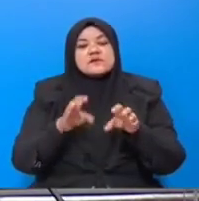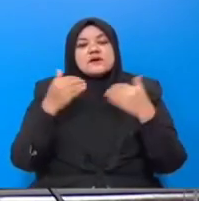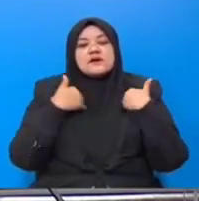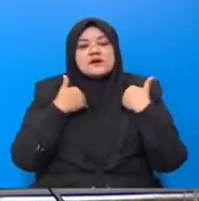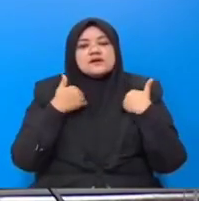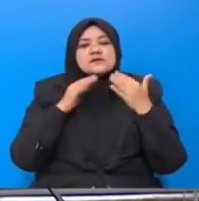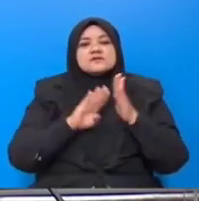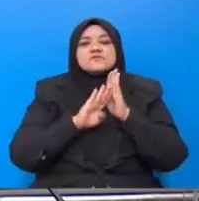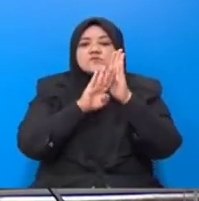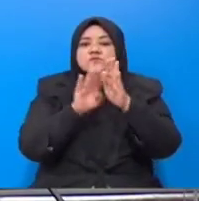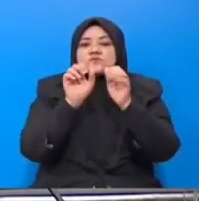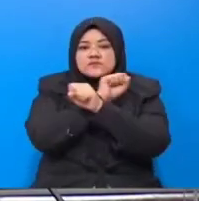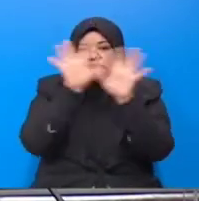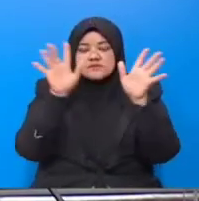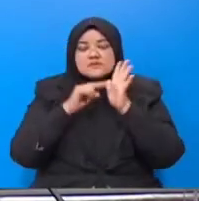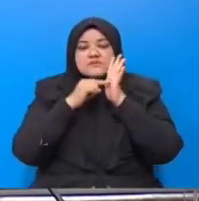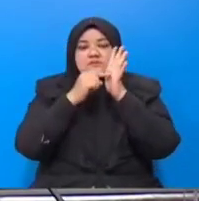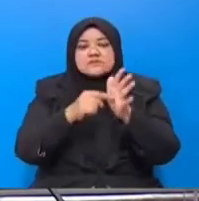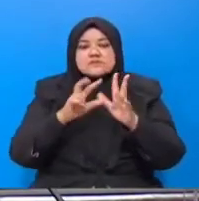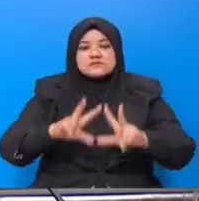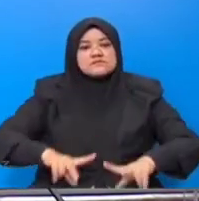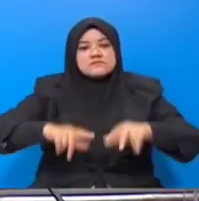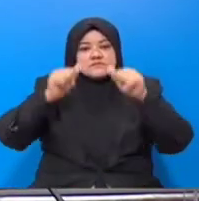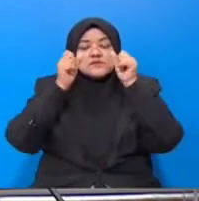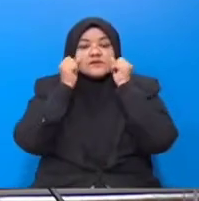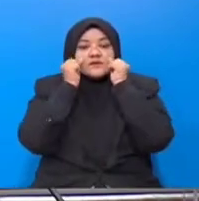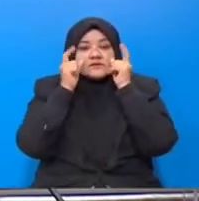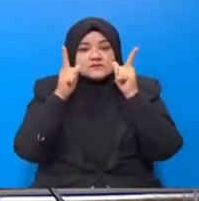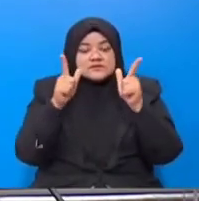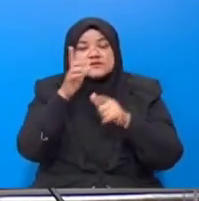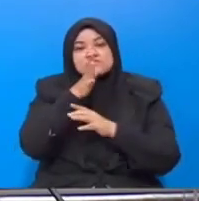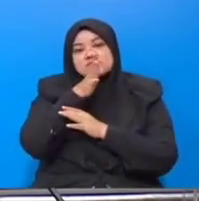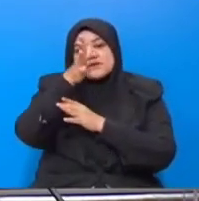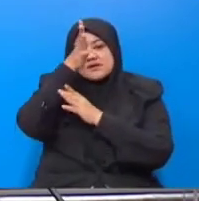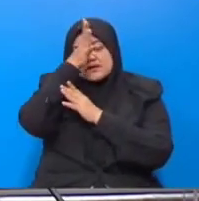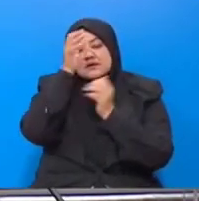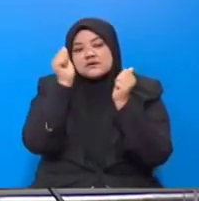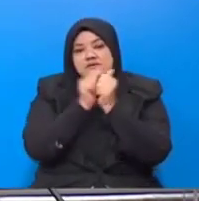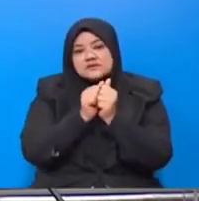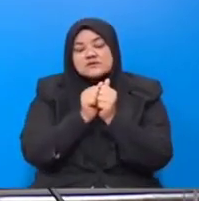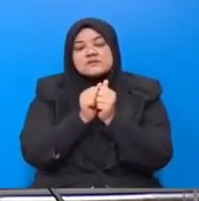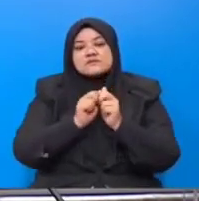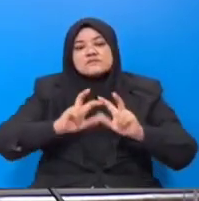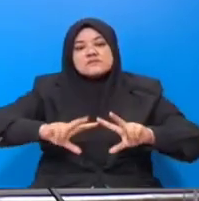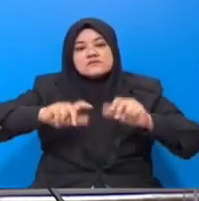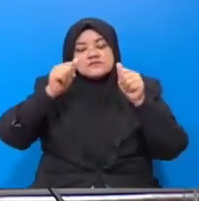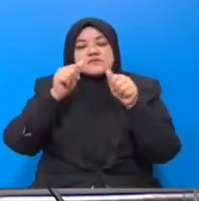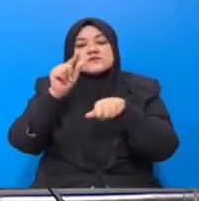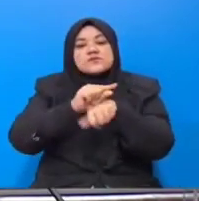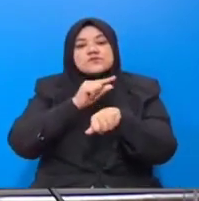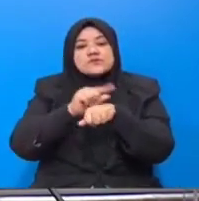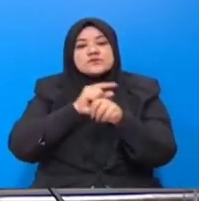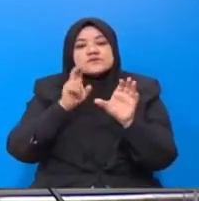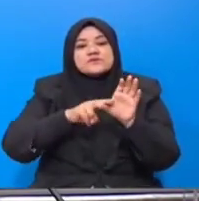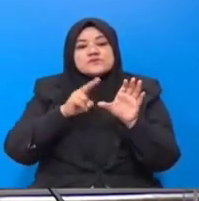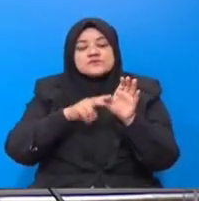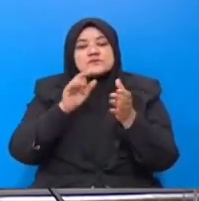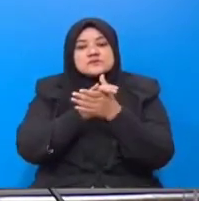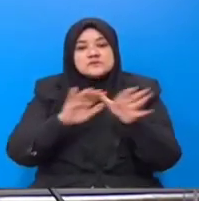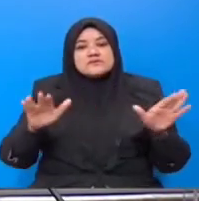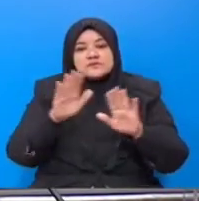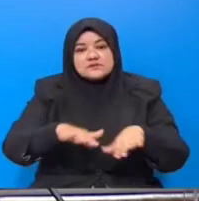terdapat bukti yang jelas menunjukkan peningkatan kesadaran Ibu Bapa dengan peningkatan kadar penggunaan Cruise